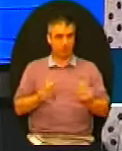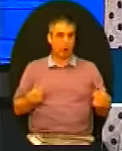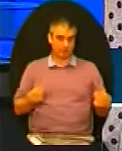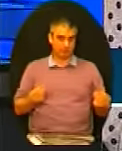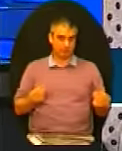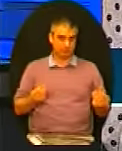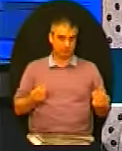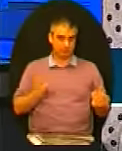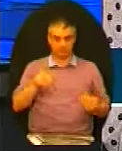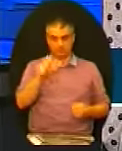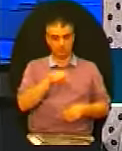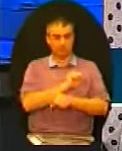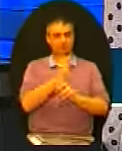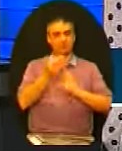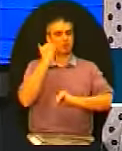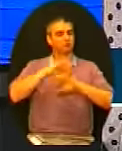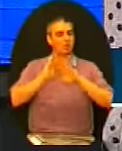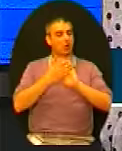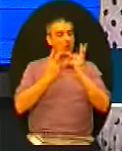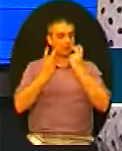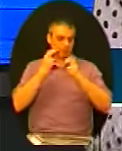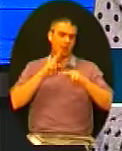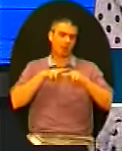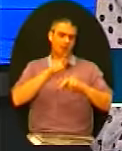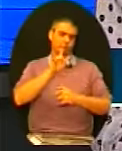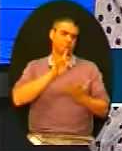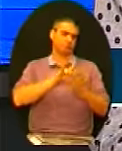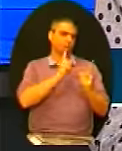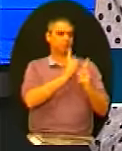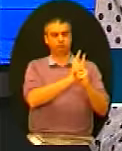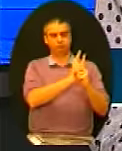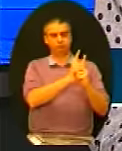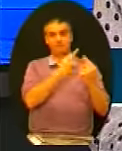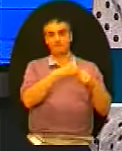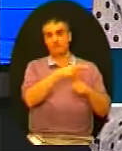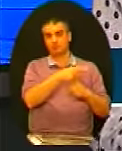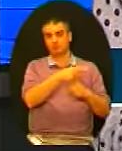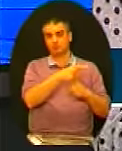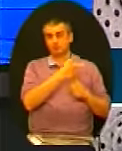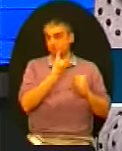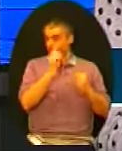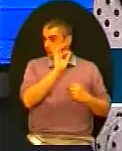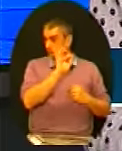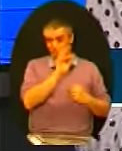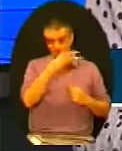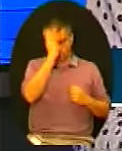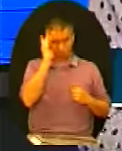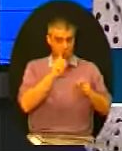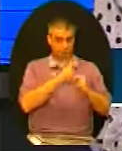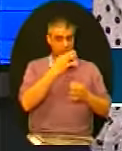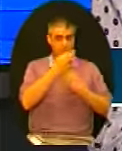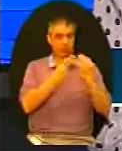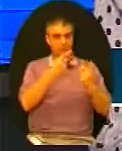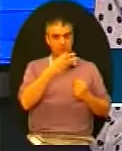על האסיר מראש, את כל המידע, ואז הוא יושב מול הוועדה. במקרה של אולמרט, כמו ששאלו